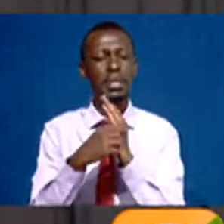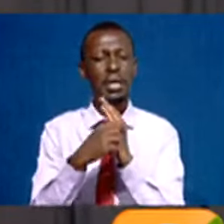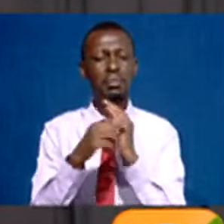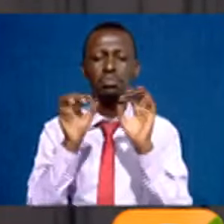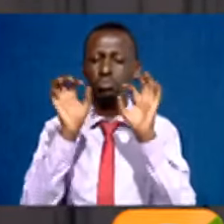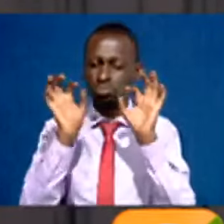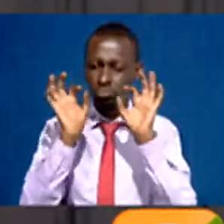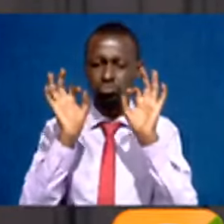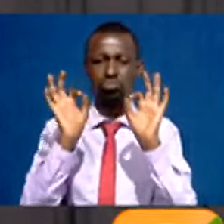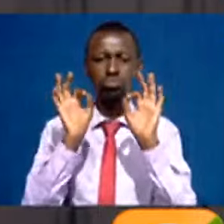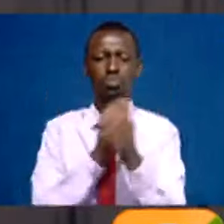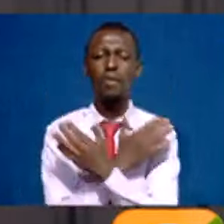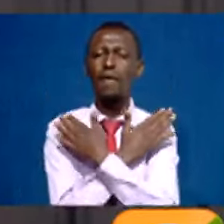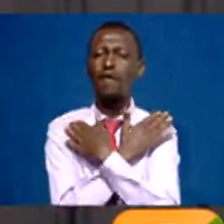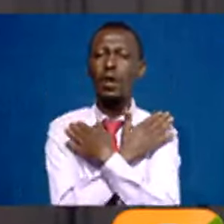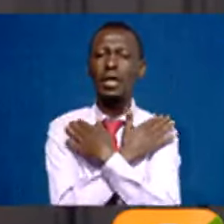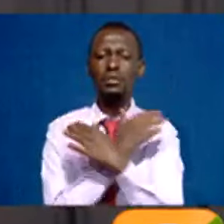We have built friends.